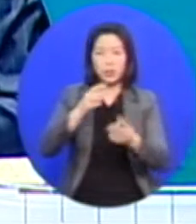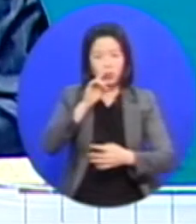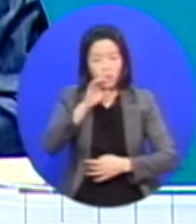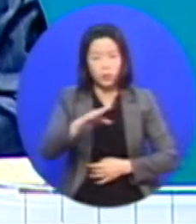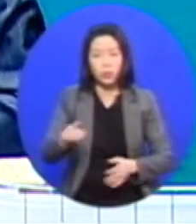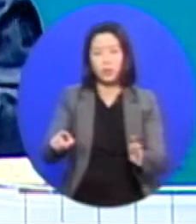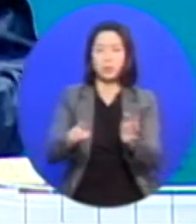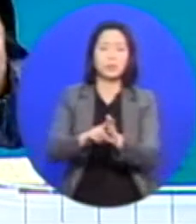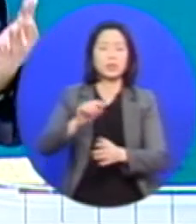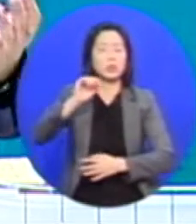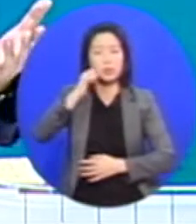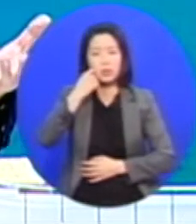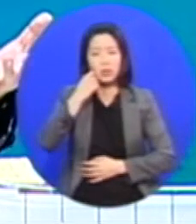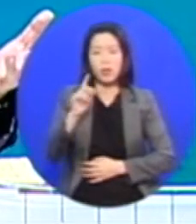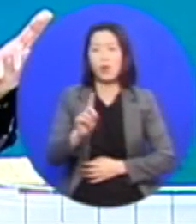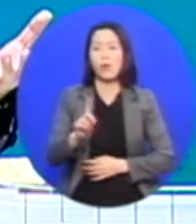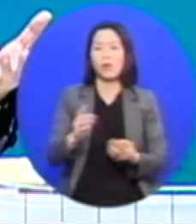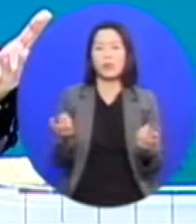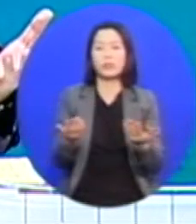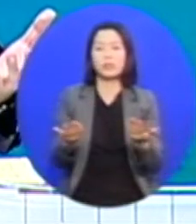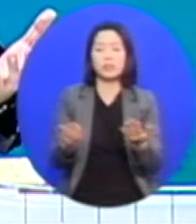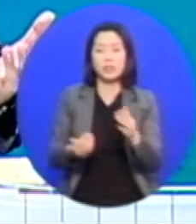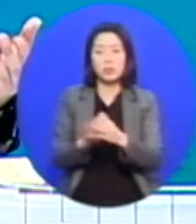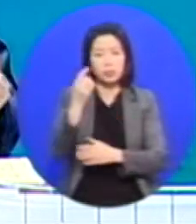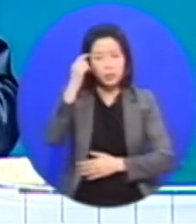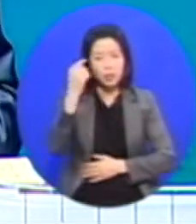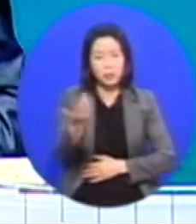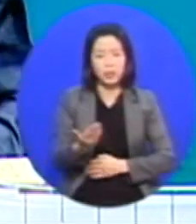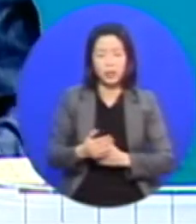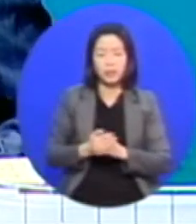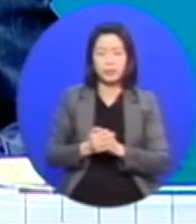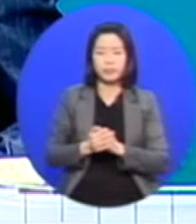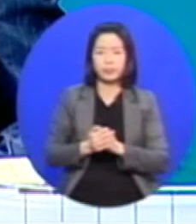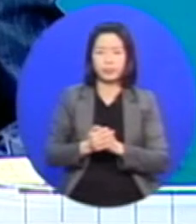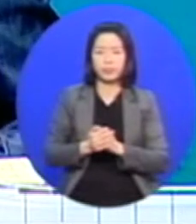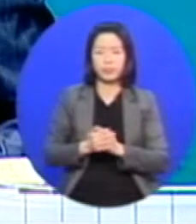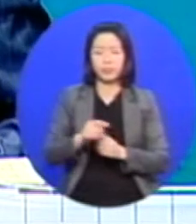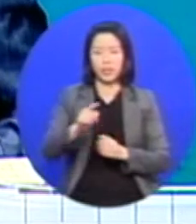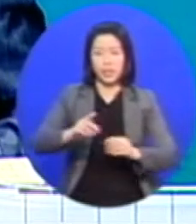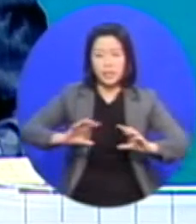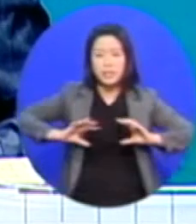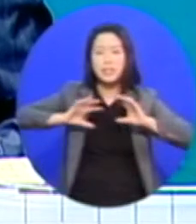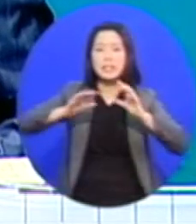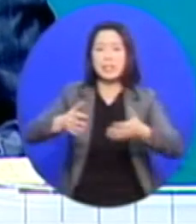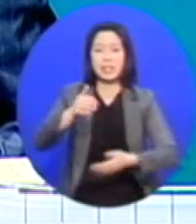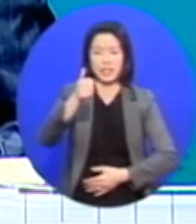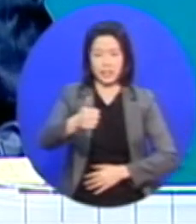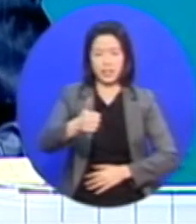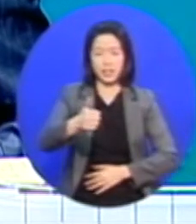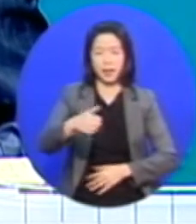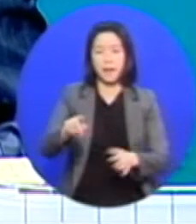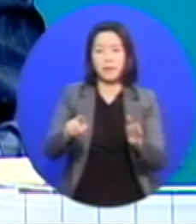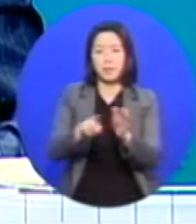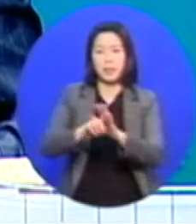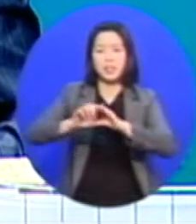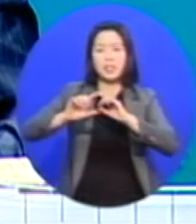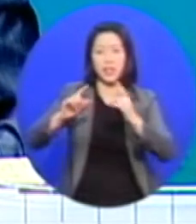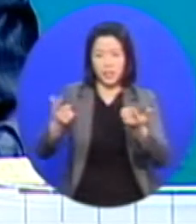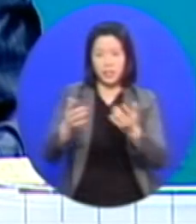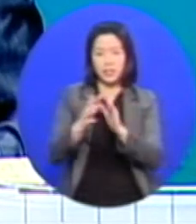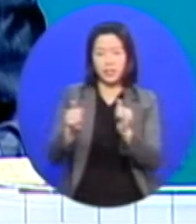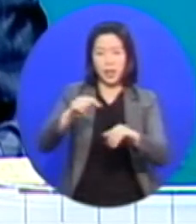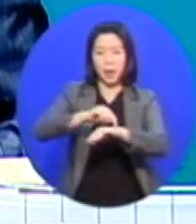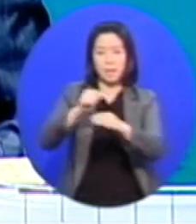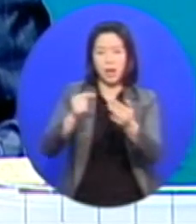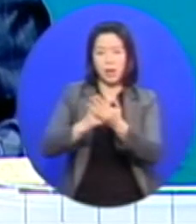않는다고 어떻게 이름 일이 벌어지지 요 이 세상 신이 믿지 아니하는 자들의 마음을 험